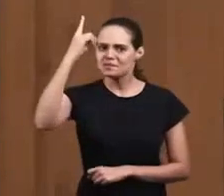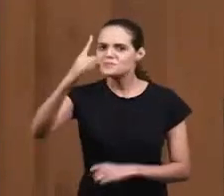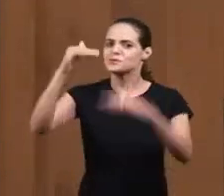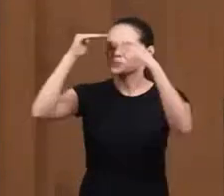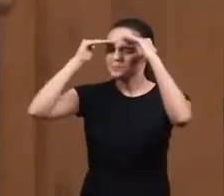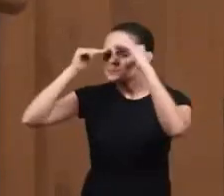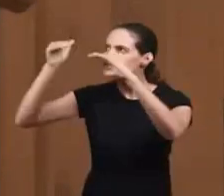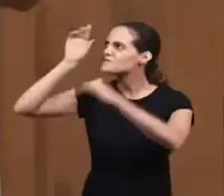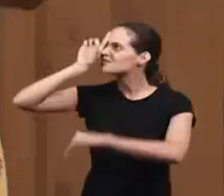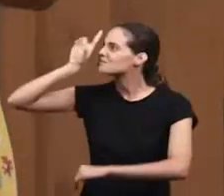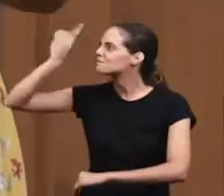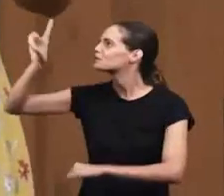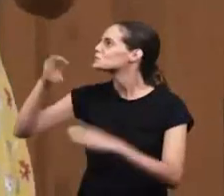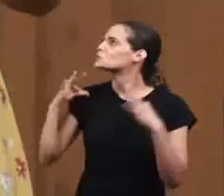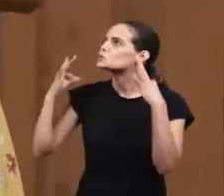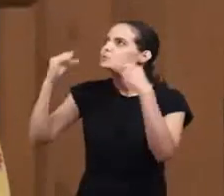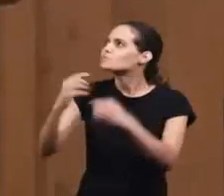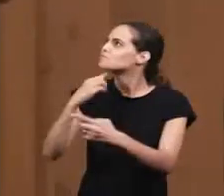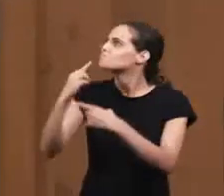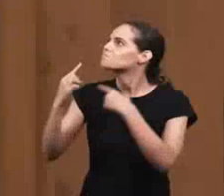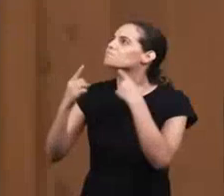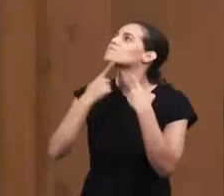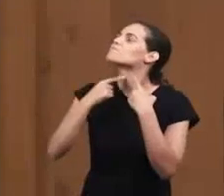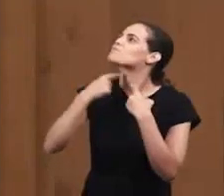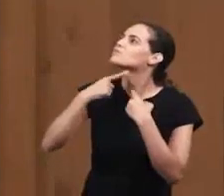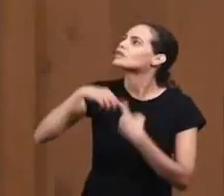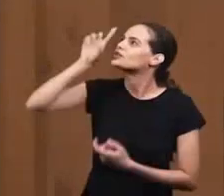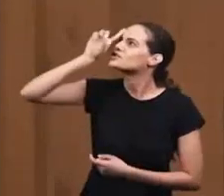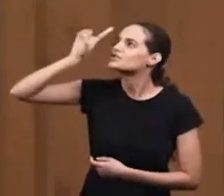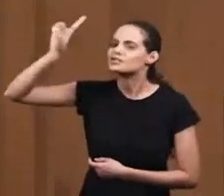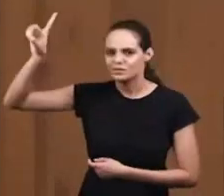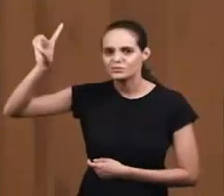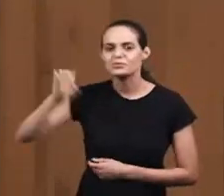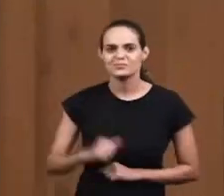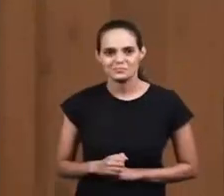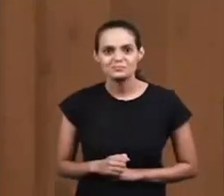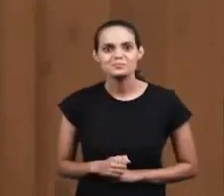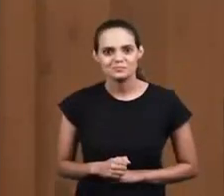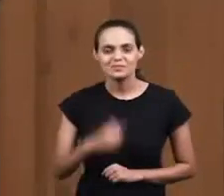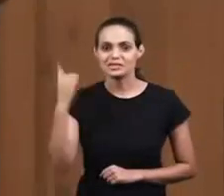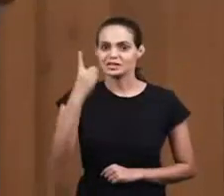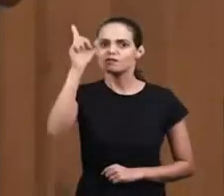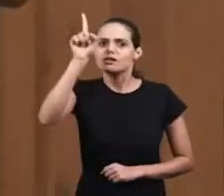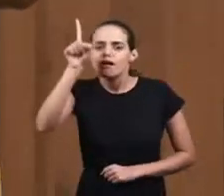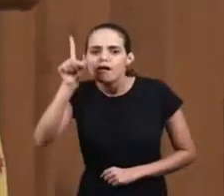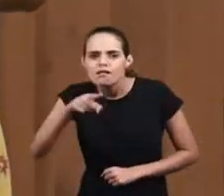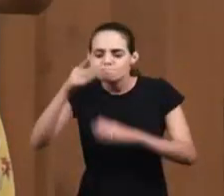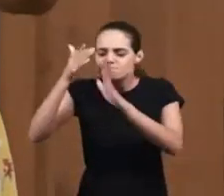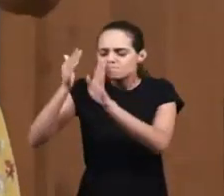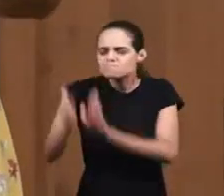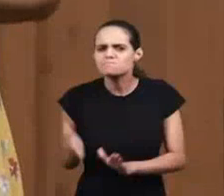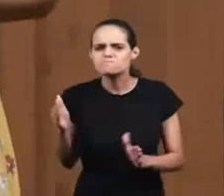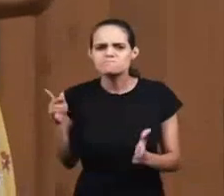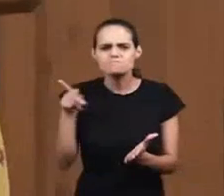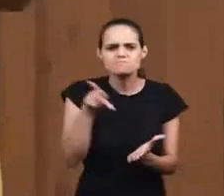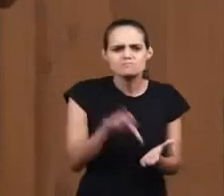David war Gott gegenüber furchtsam. Er würde seinen gesamten Willen vollbringen. David